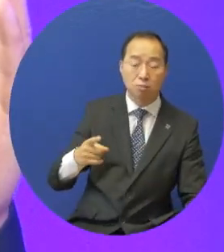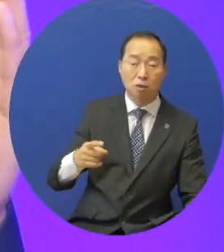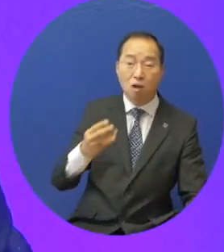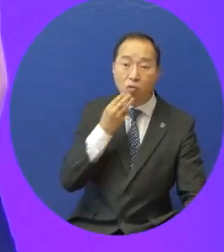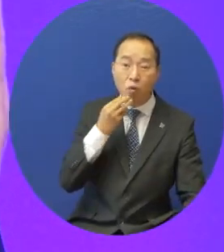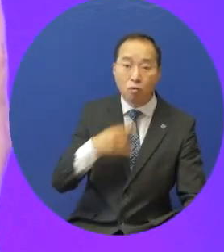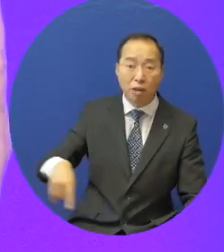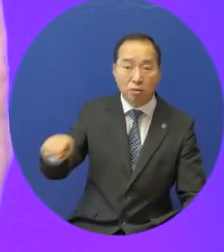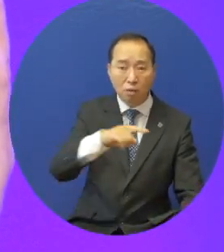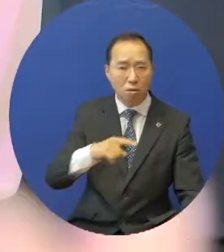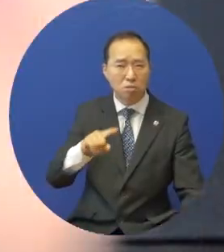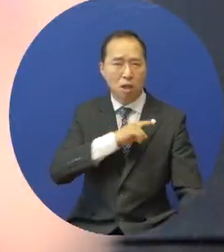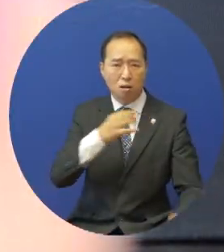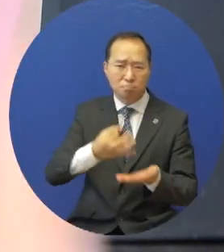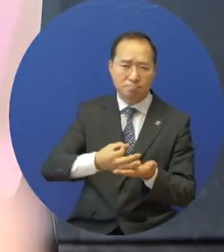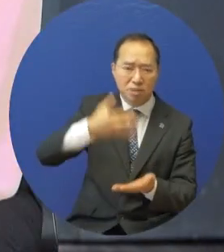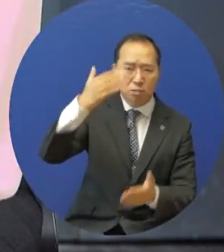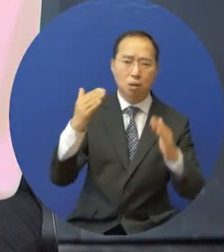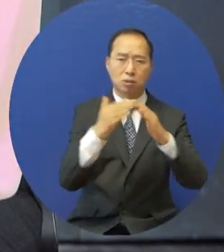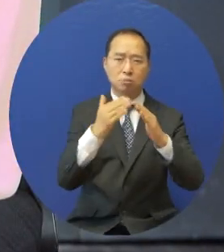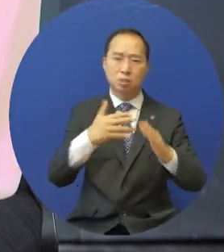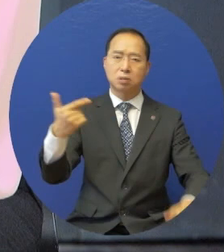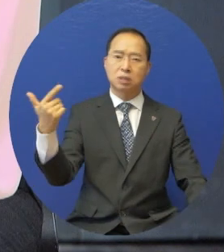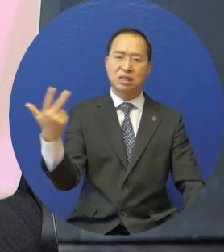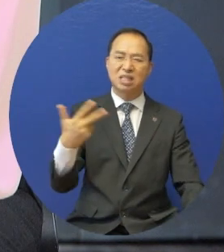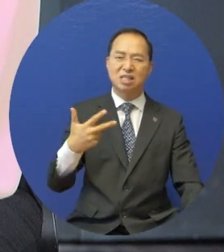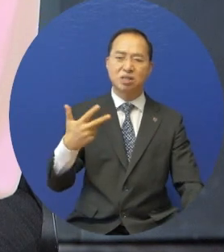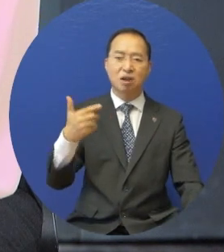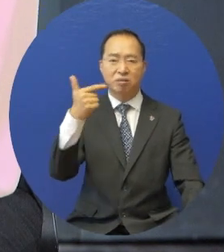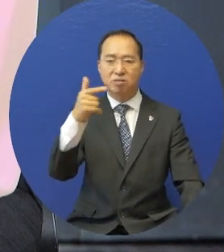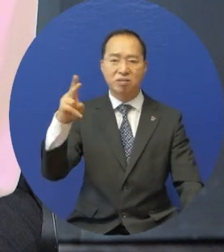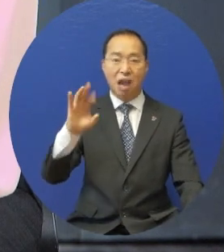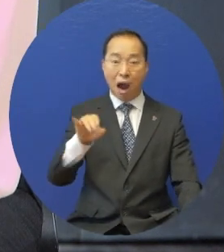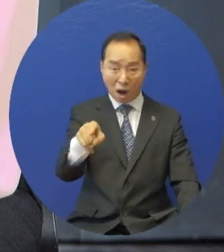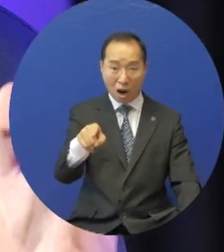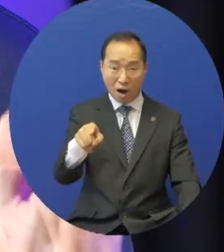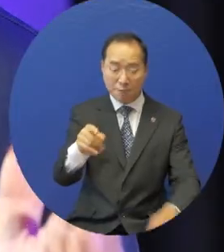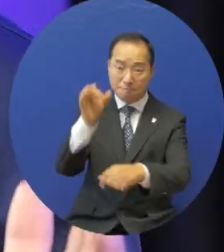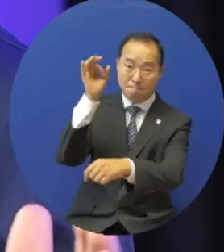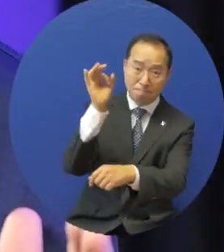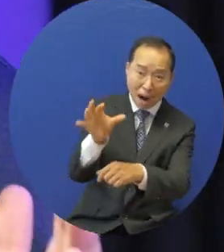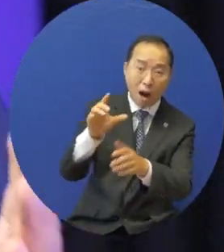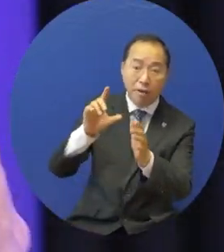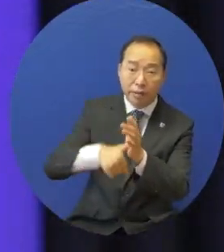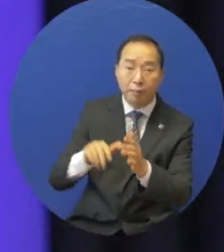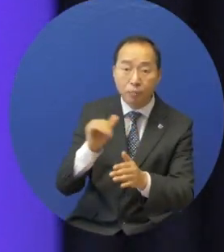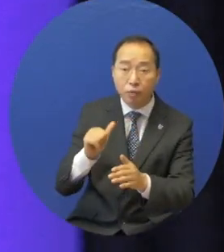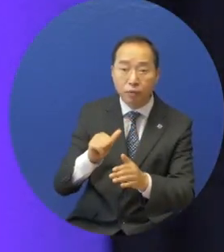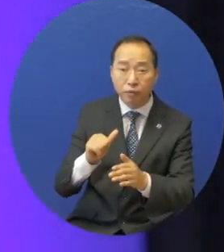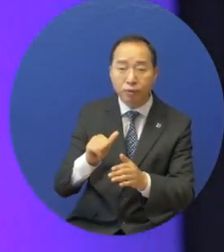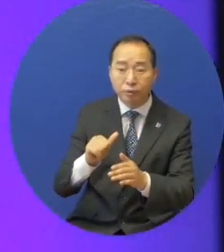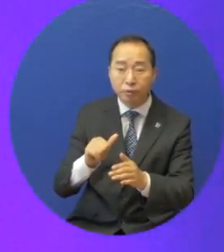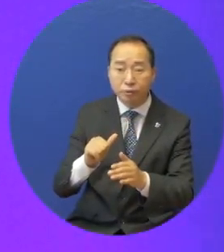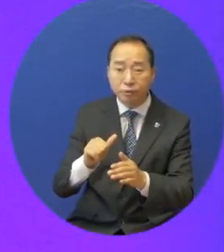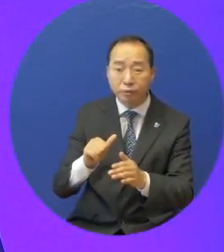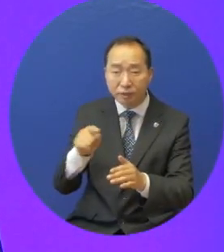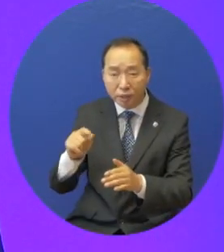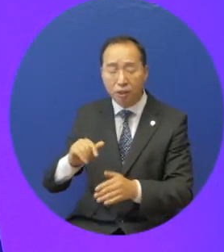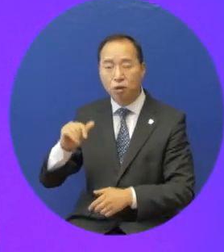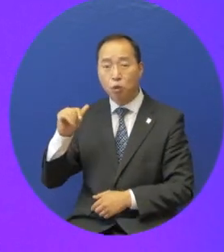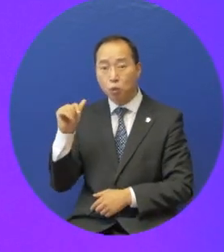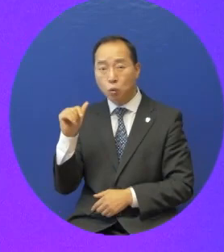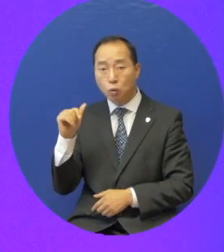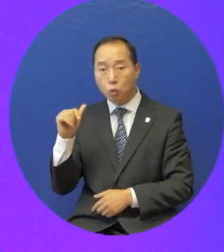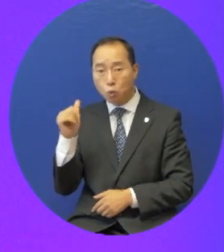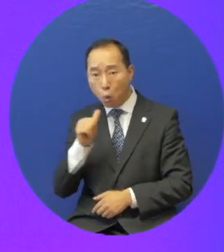어마어마한 당시 서울에서 제일 비싼 집이었을 거예요. 그런데 그런 집을 구입을 하기 위해서는